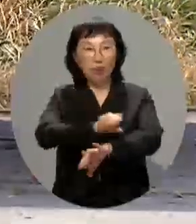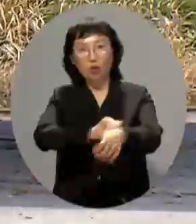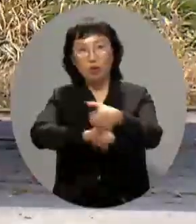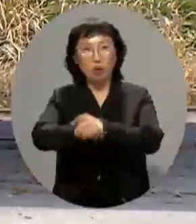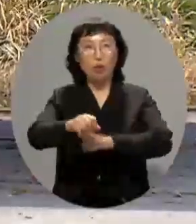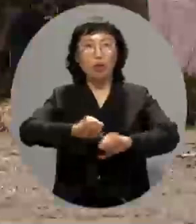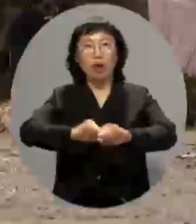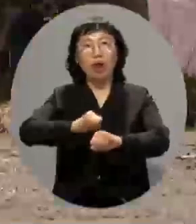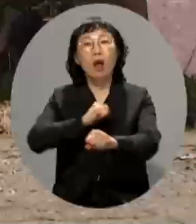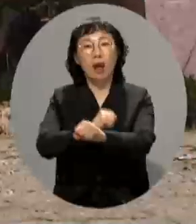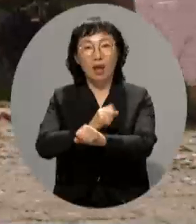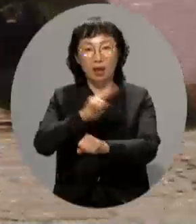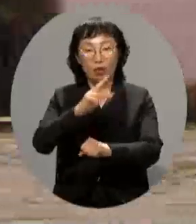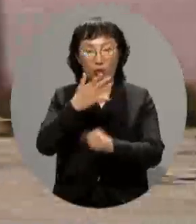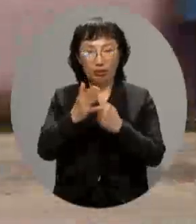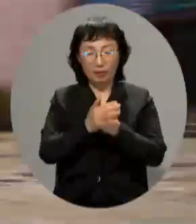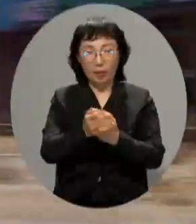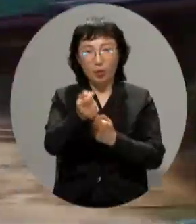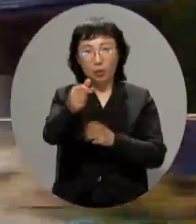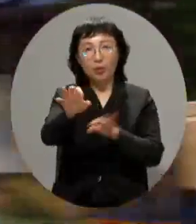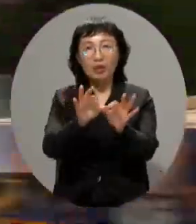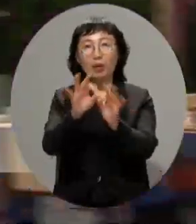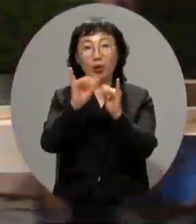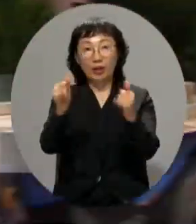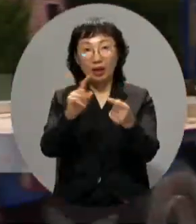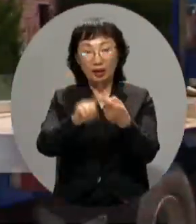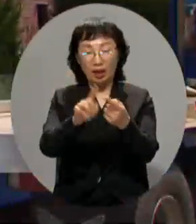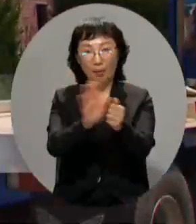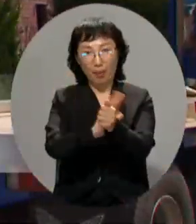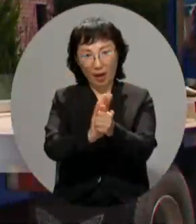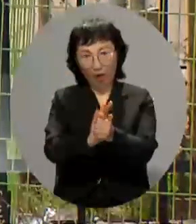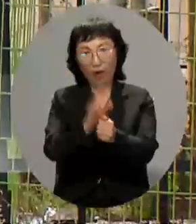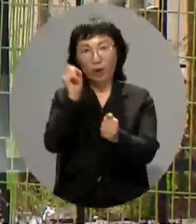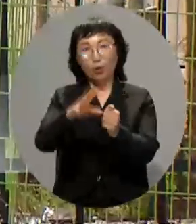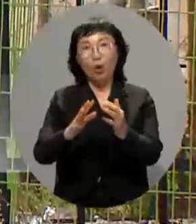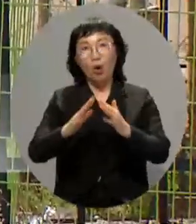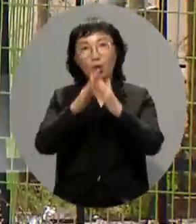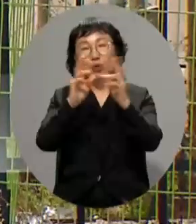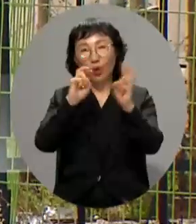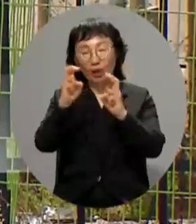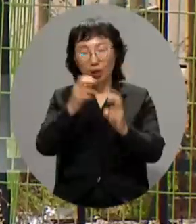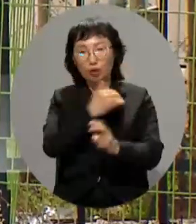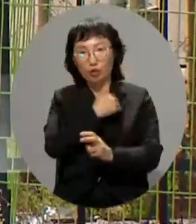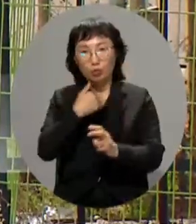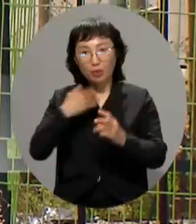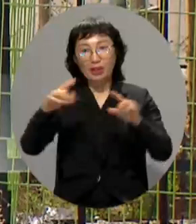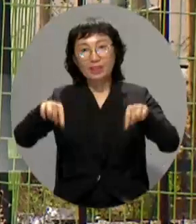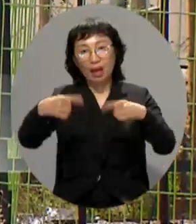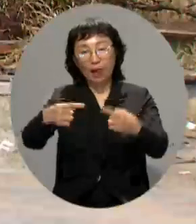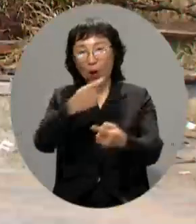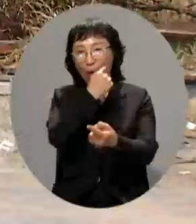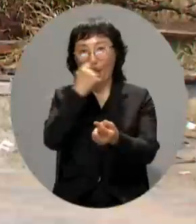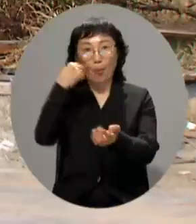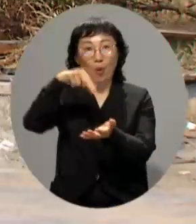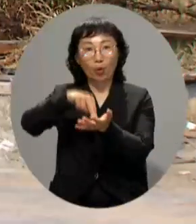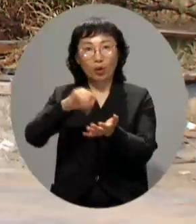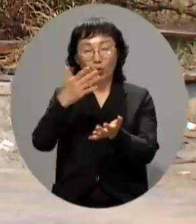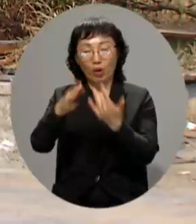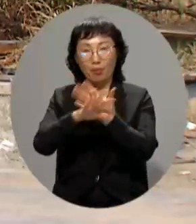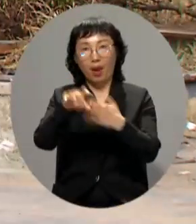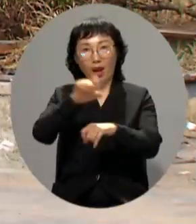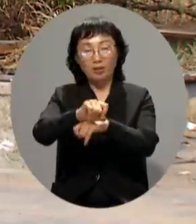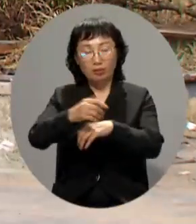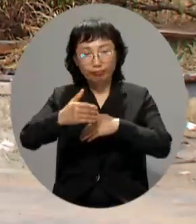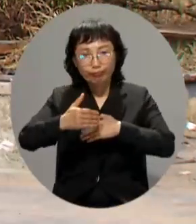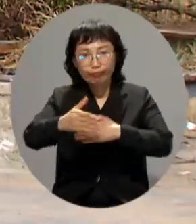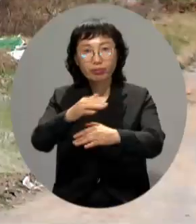강조했습니다. 소상공인에 대한 배려와 지역 건설업체의 충분한 참여가 보장되면 행정적인 절차는